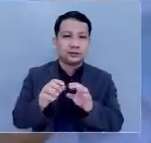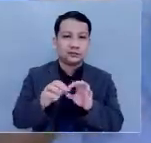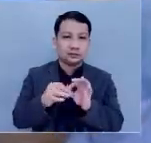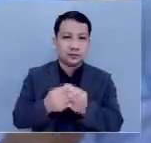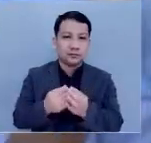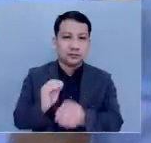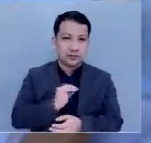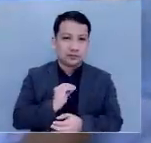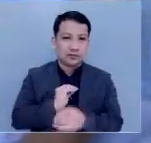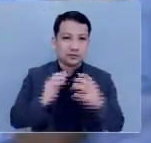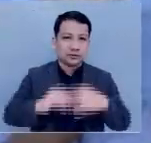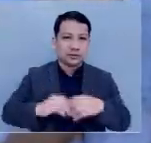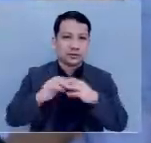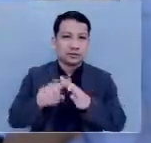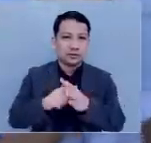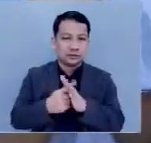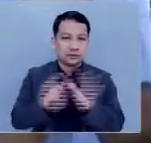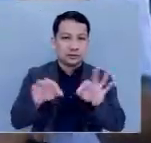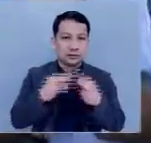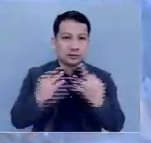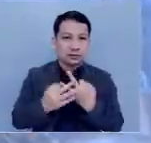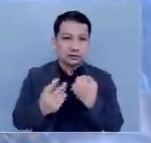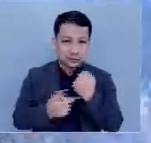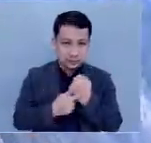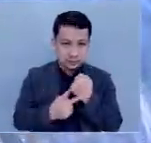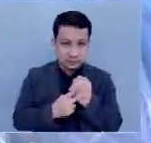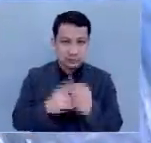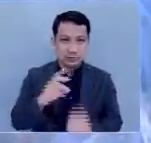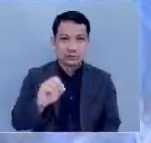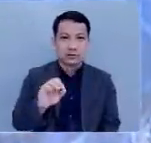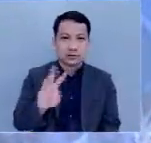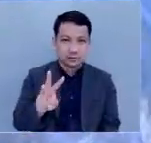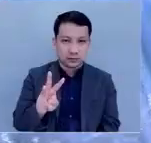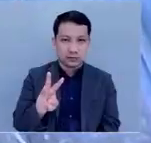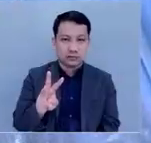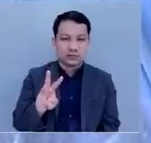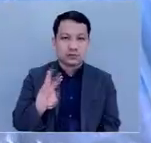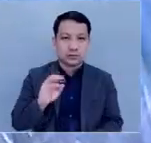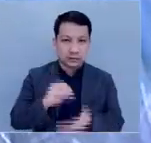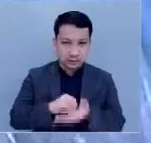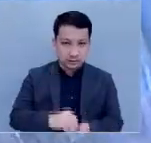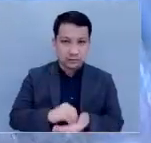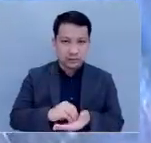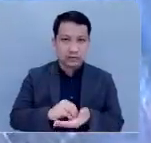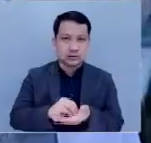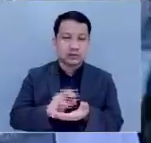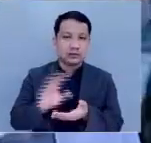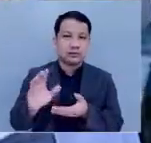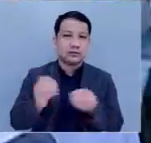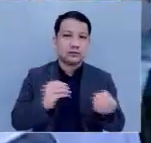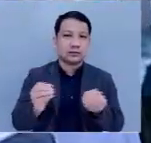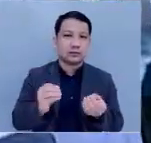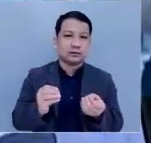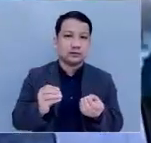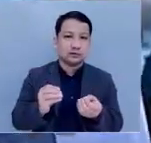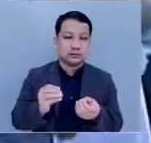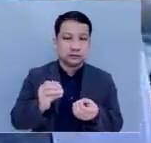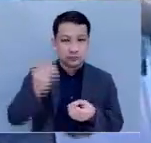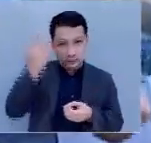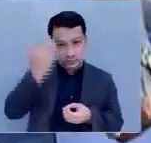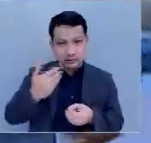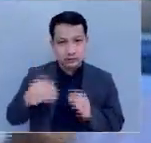sariling pamilya. Nag-iipon daw muna ang OFW para ipambayad sa utang sa naging operasyon sa mata ng kanyang